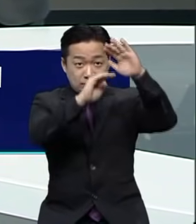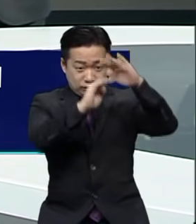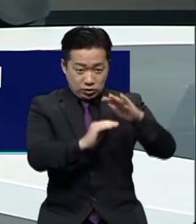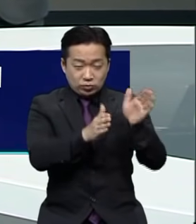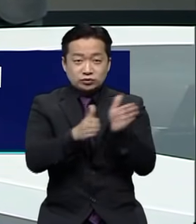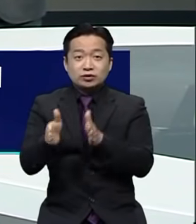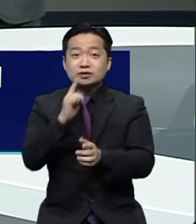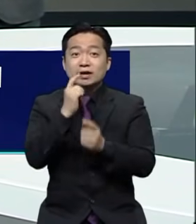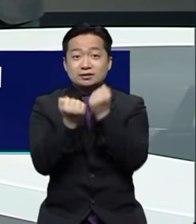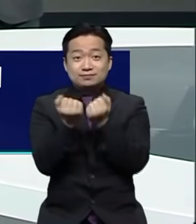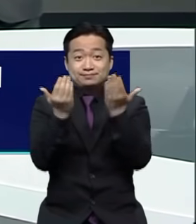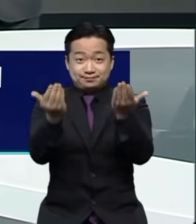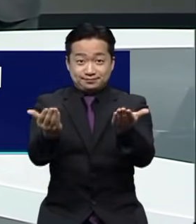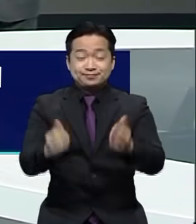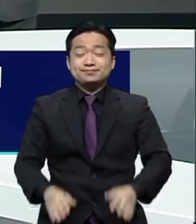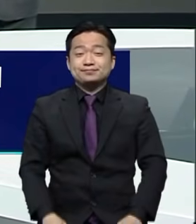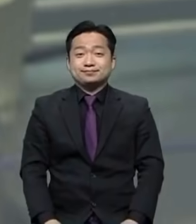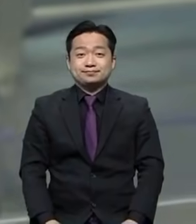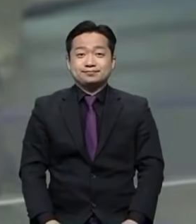내용 정리했습니다.